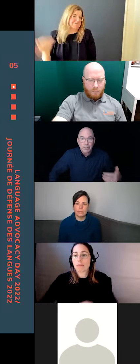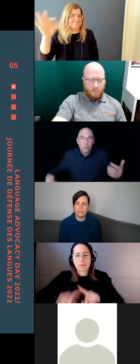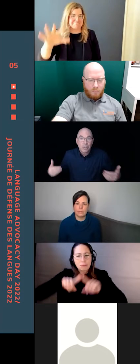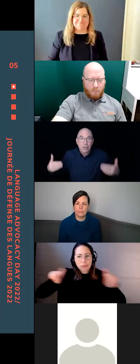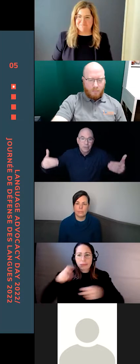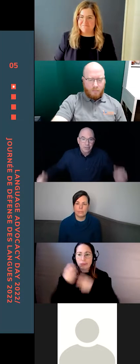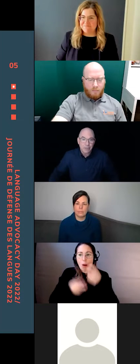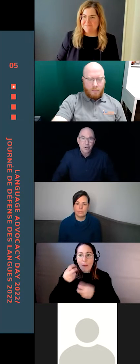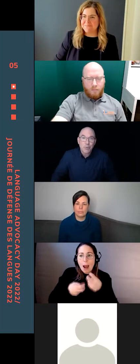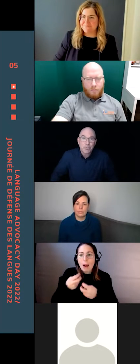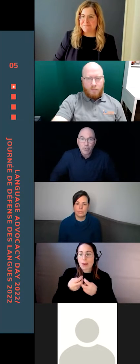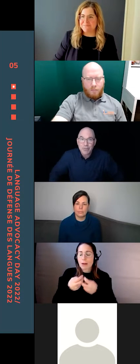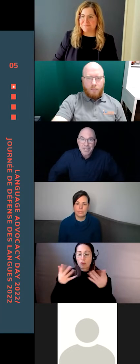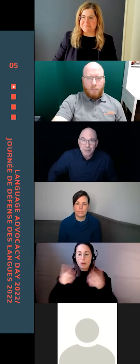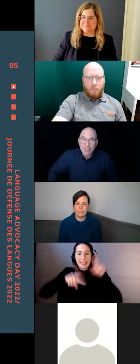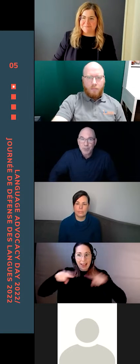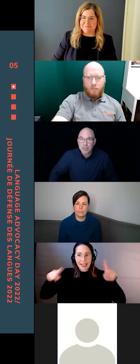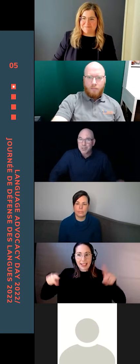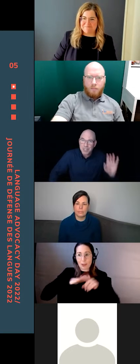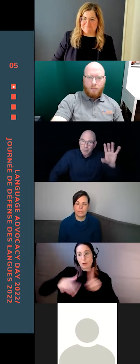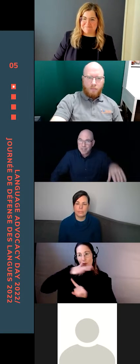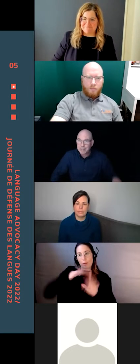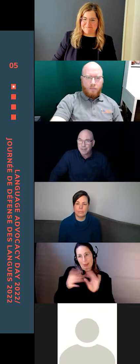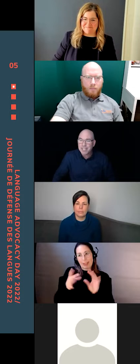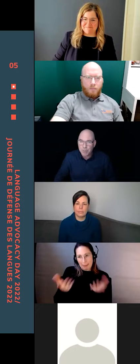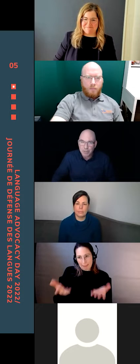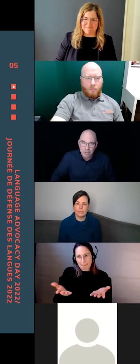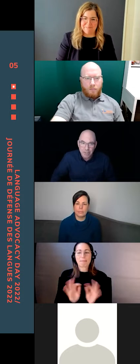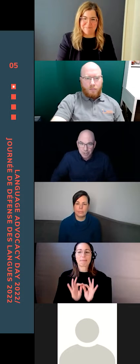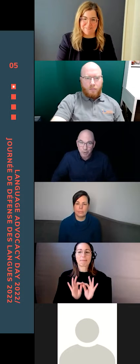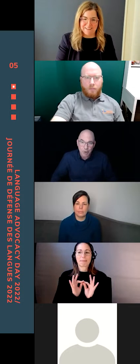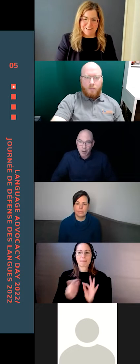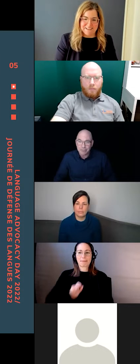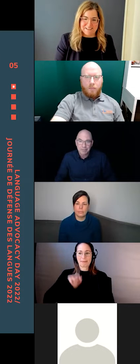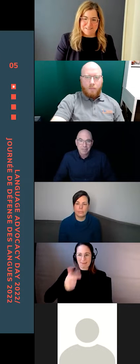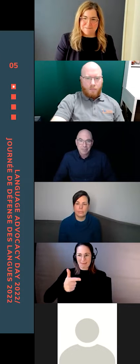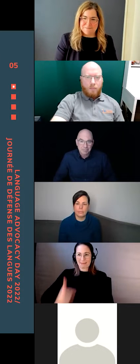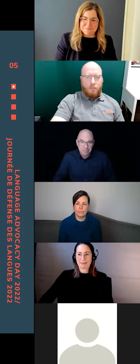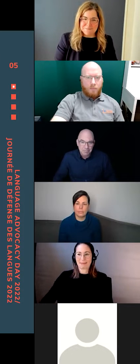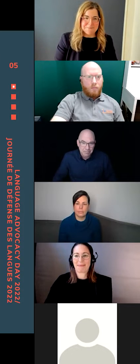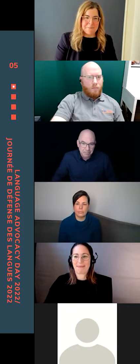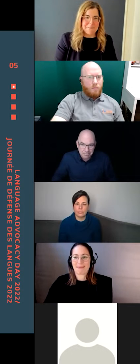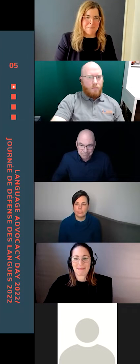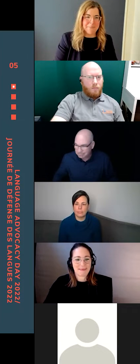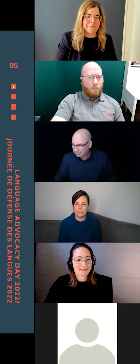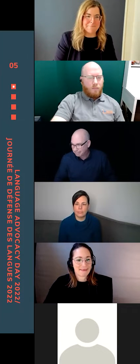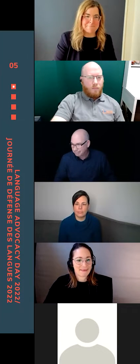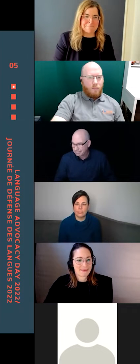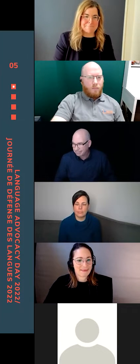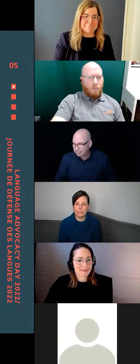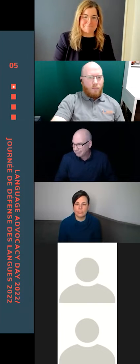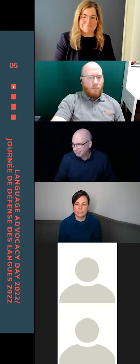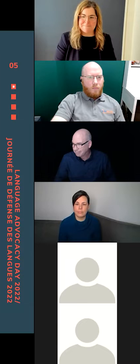des différents problèmes, puis de la diversité de la situation. Donc, c'est une